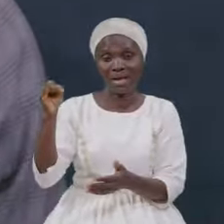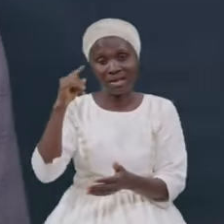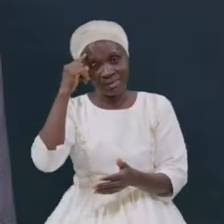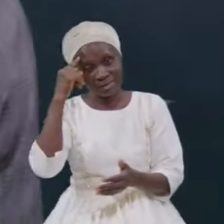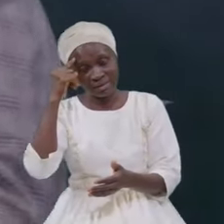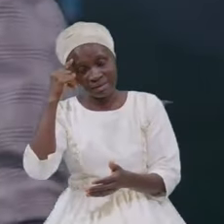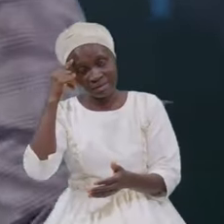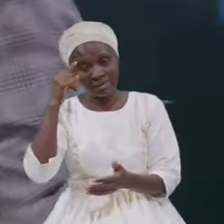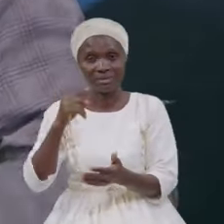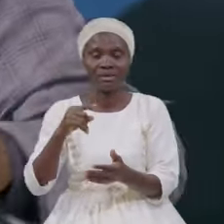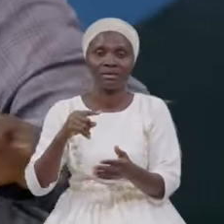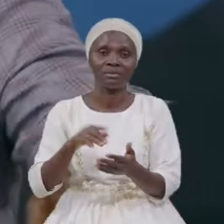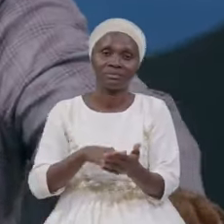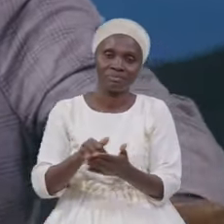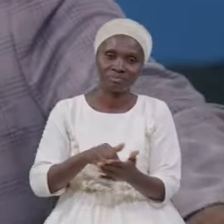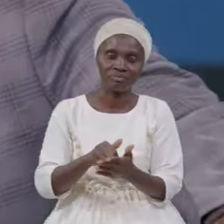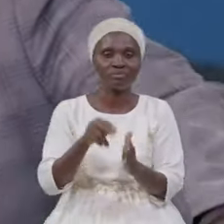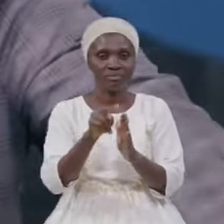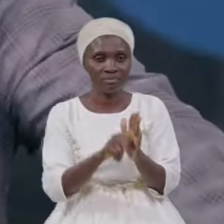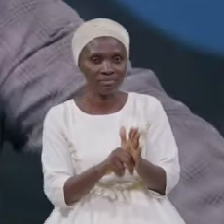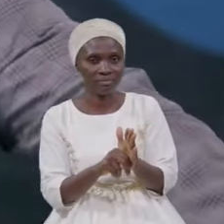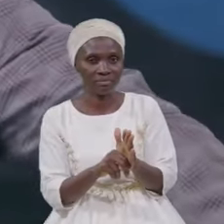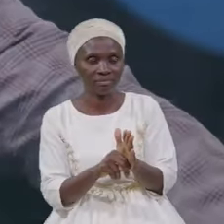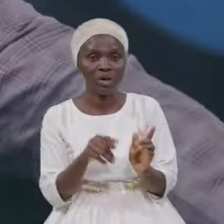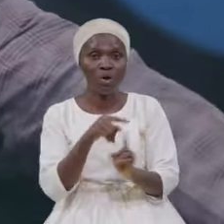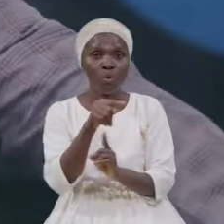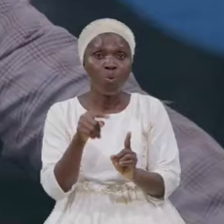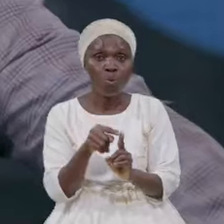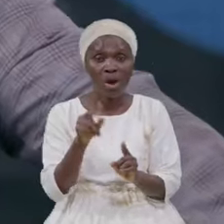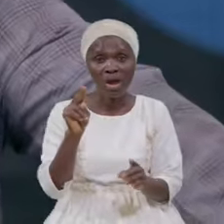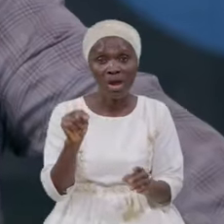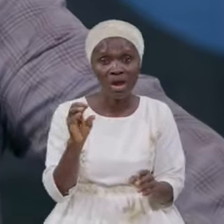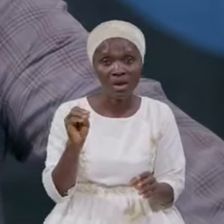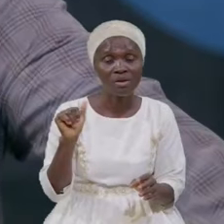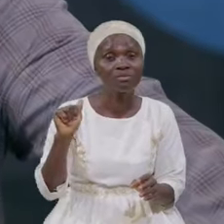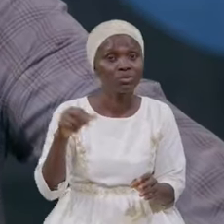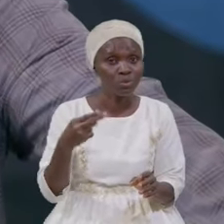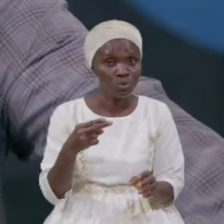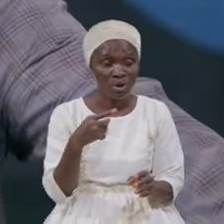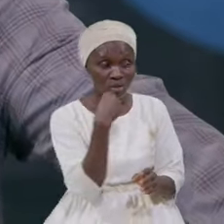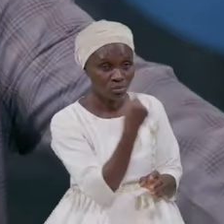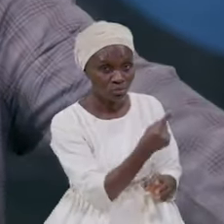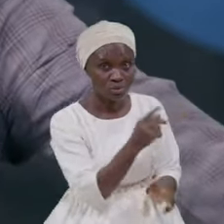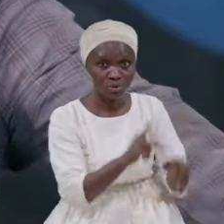Quand Noé a dit aux gens, et il a dit, le jugement vient.